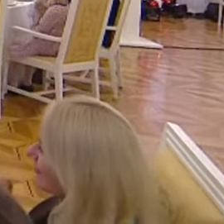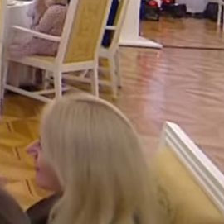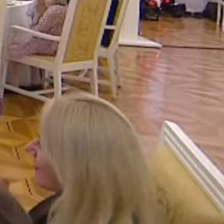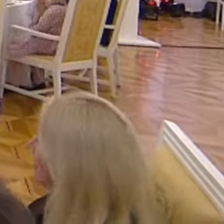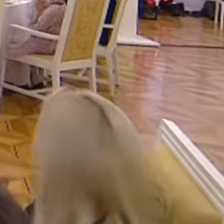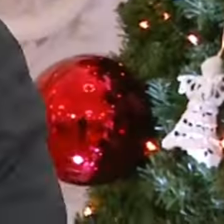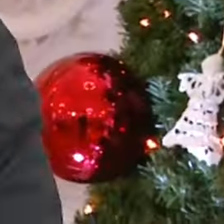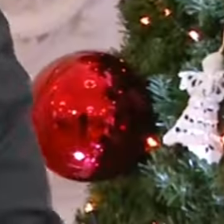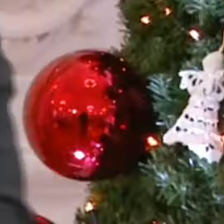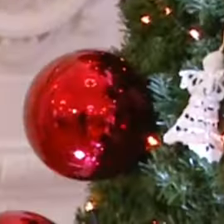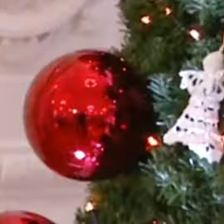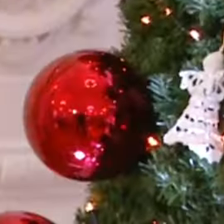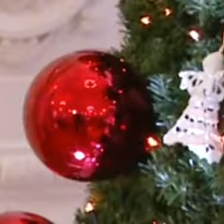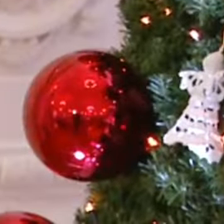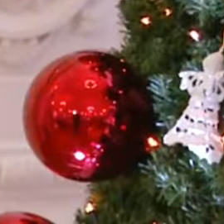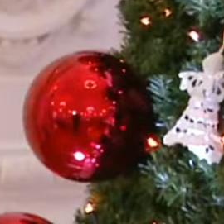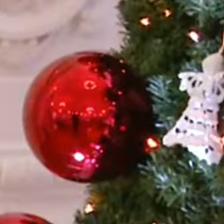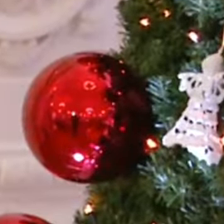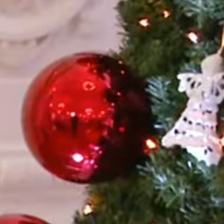Ačiū.